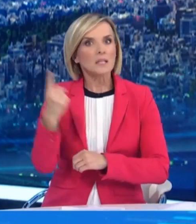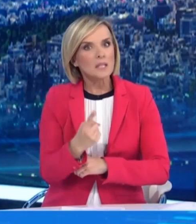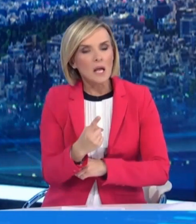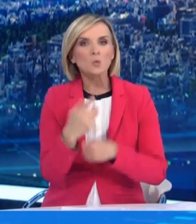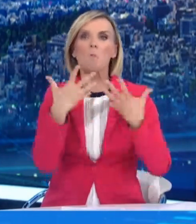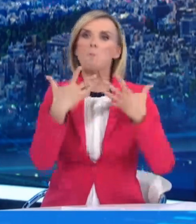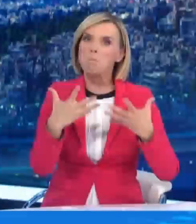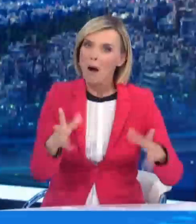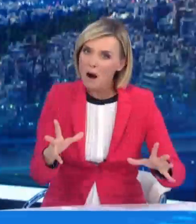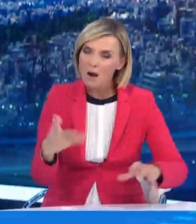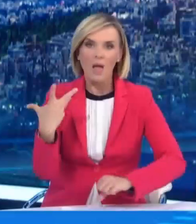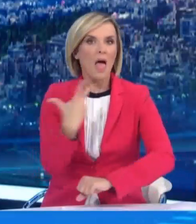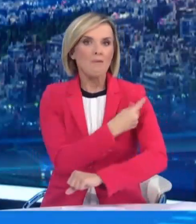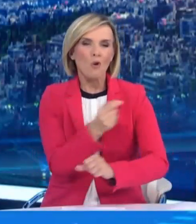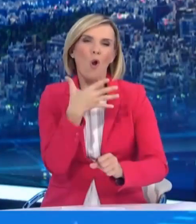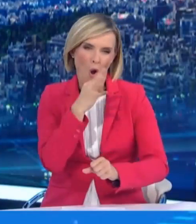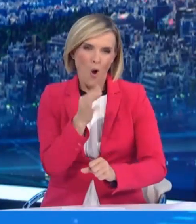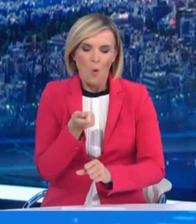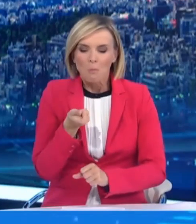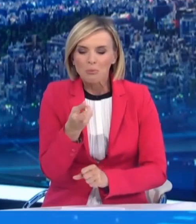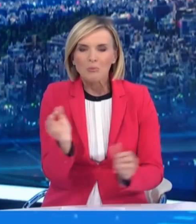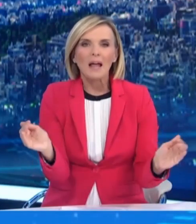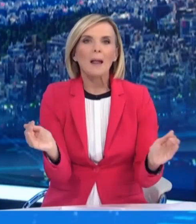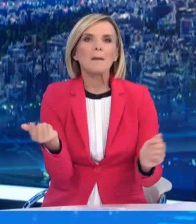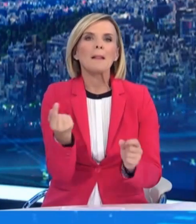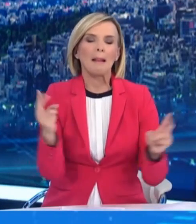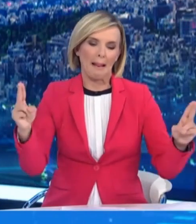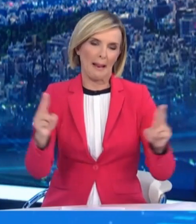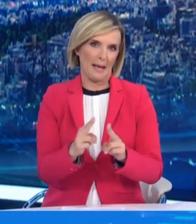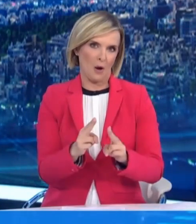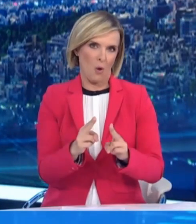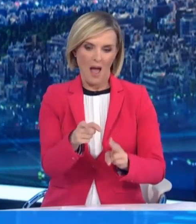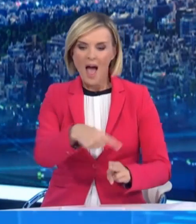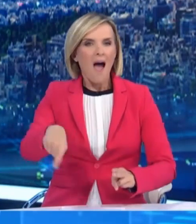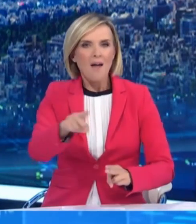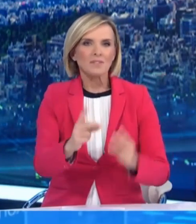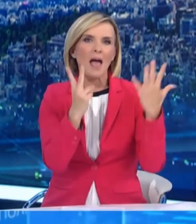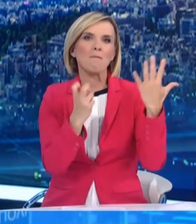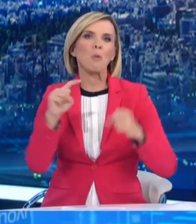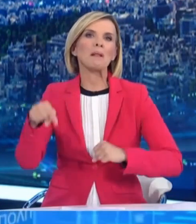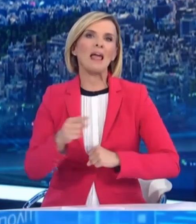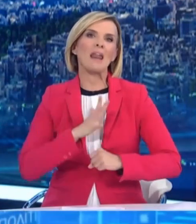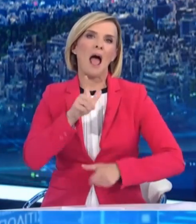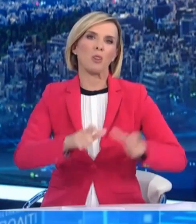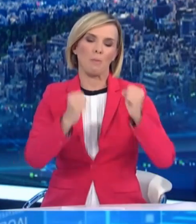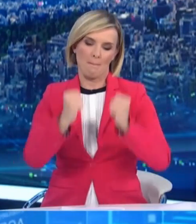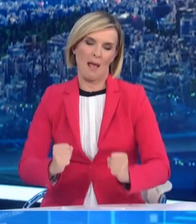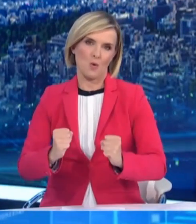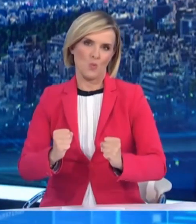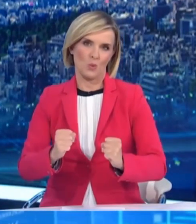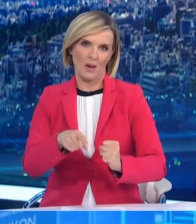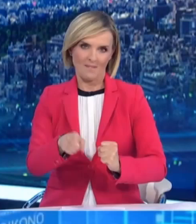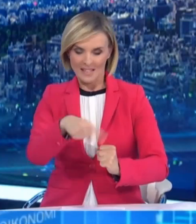εμβολιαστεί 78 κάτοικοι, σύμφωνα με την απογραφή του 2011. Εντός των επόμενων εβδομάδων θα ολοκληρώσουμε